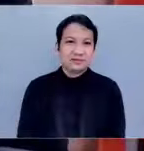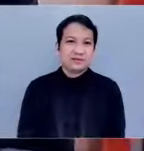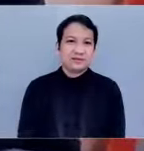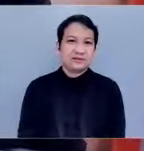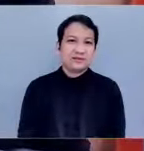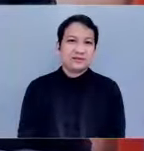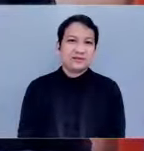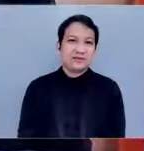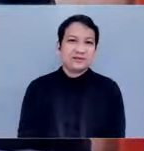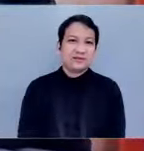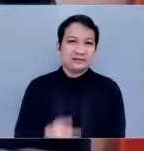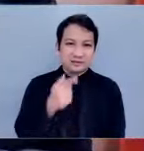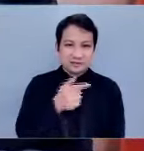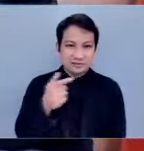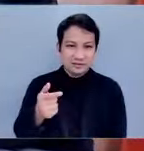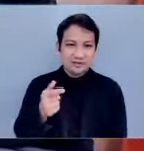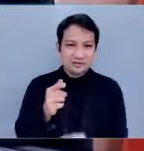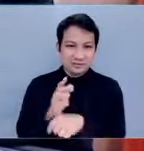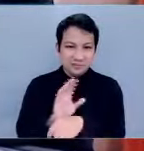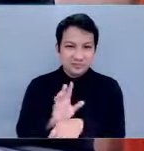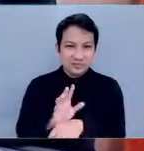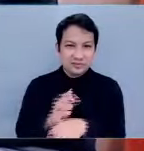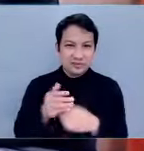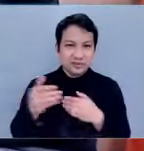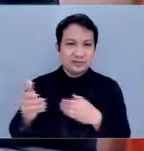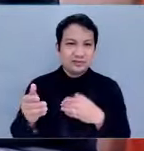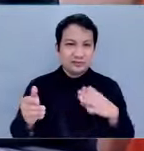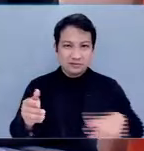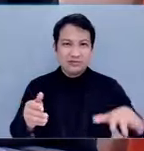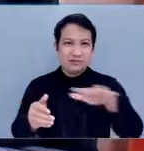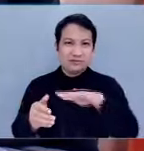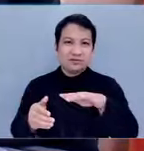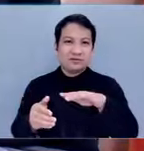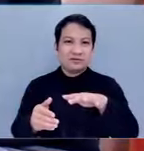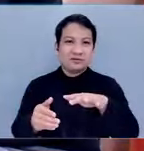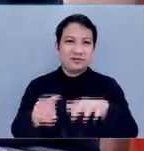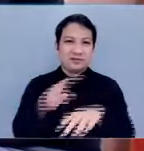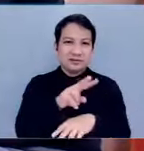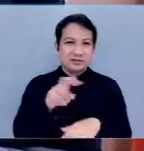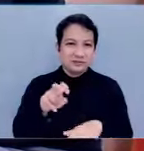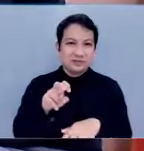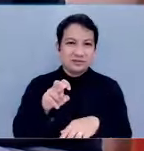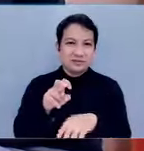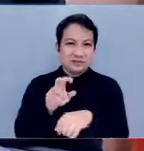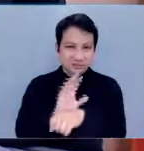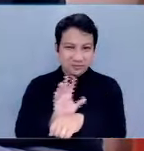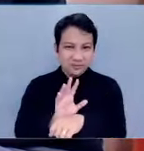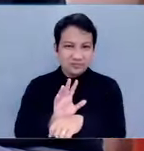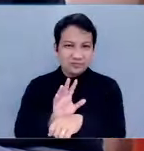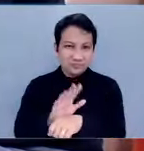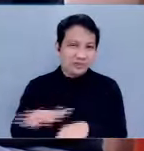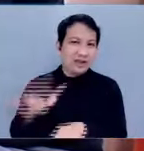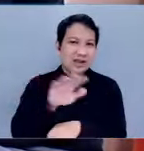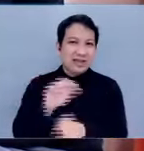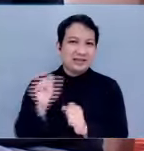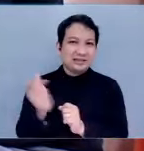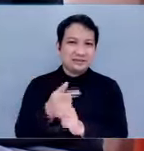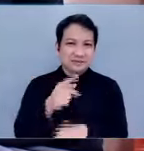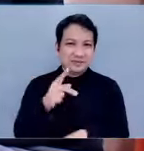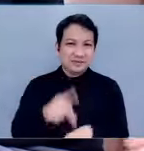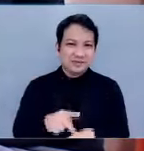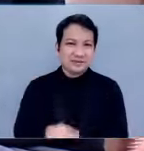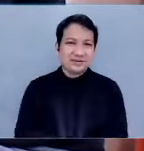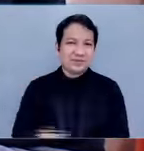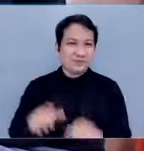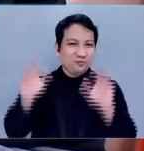the movie, palabas na po in almost 200 cinemas nationwide.